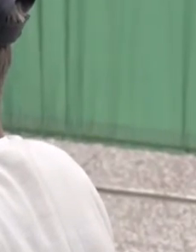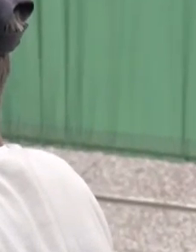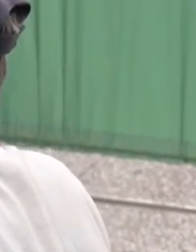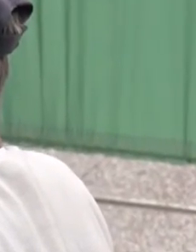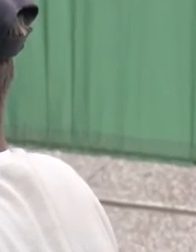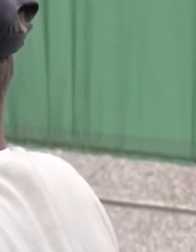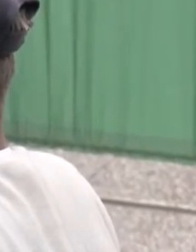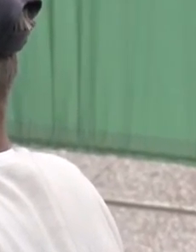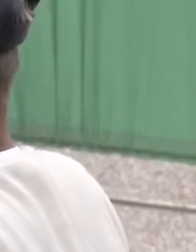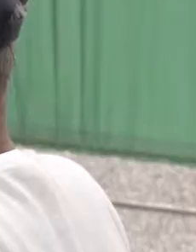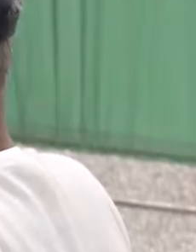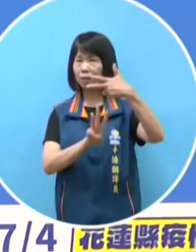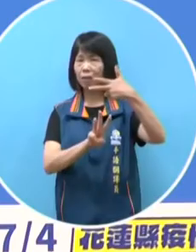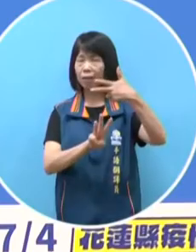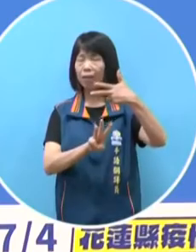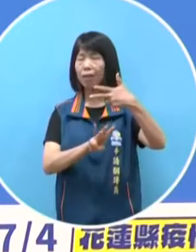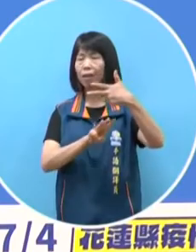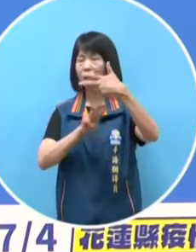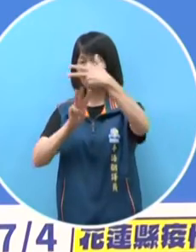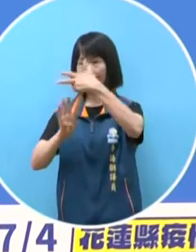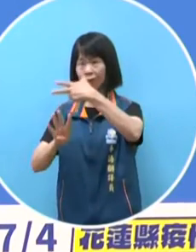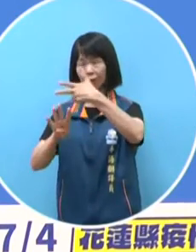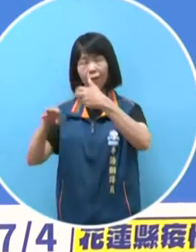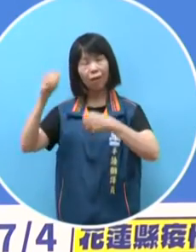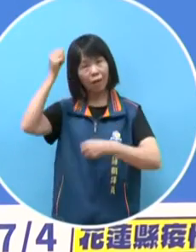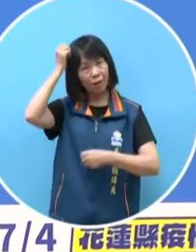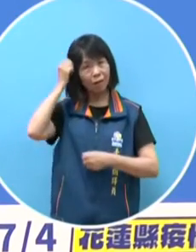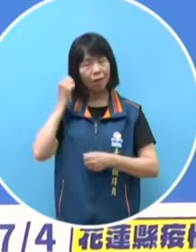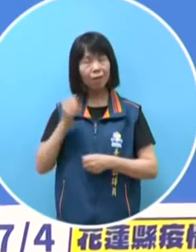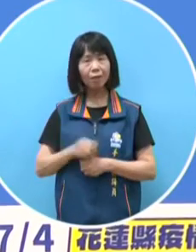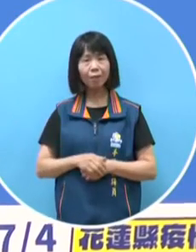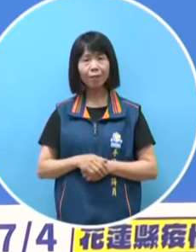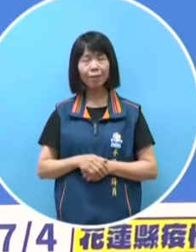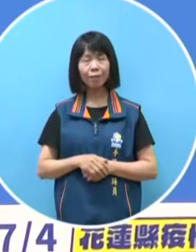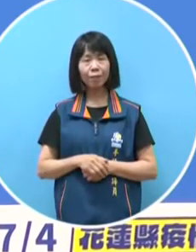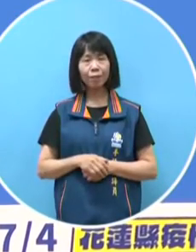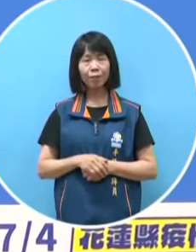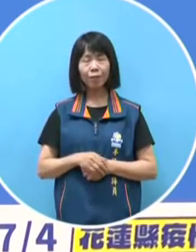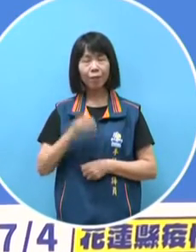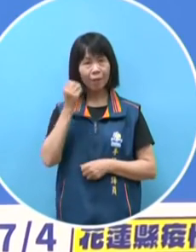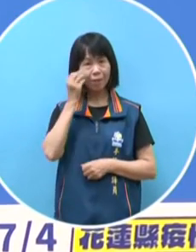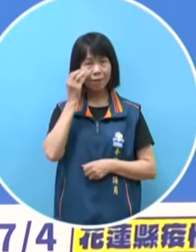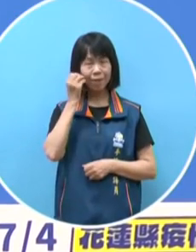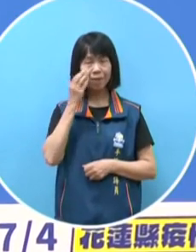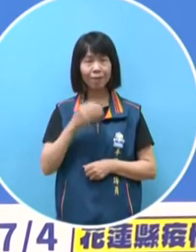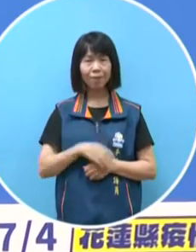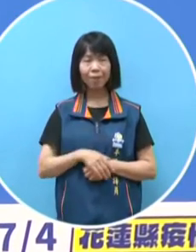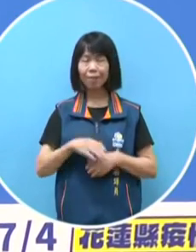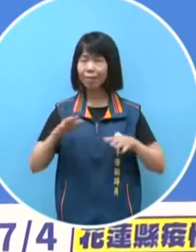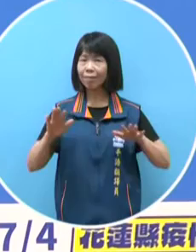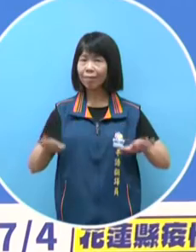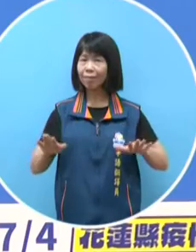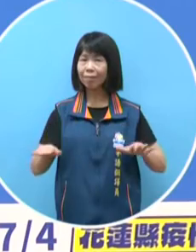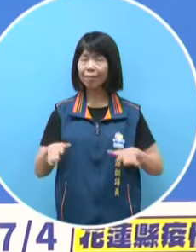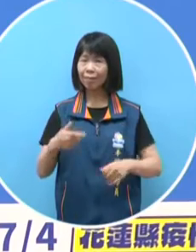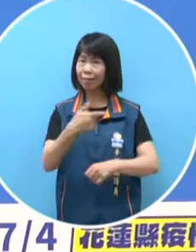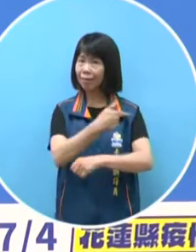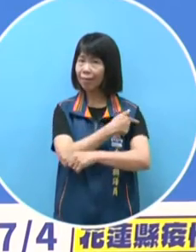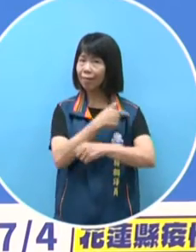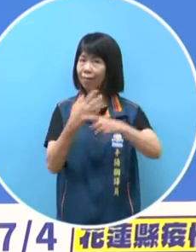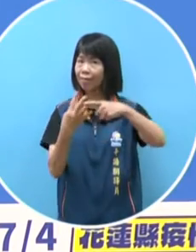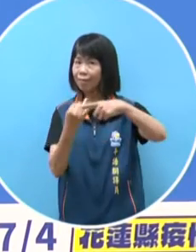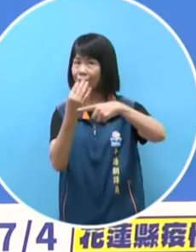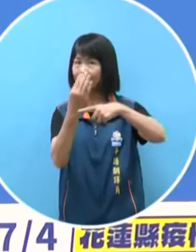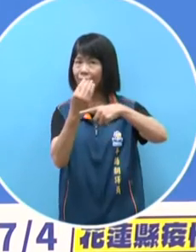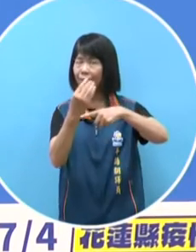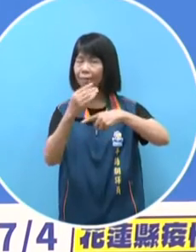在7月3号和7月4号上午，总的来说，花莲在目前注射率，好，我们